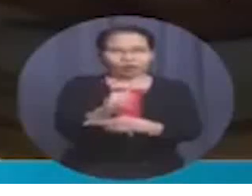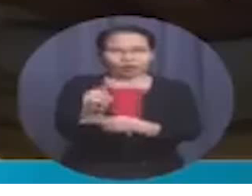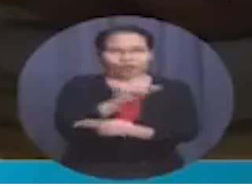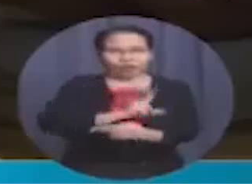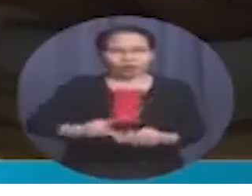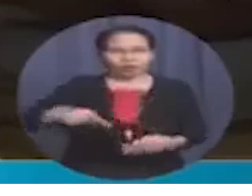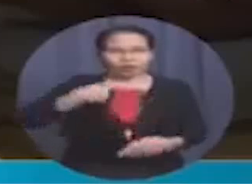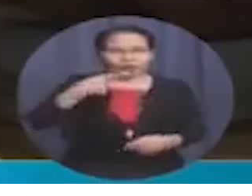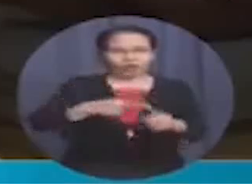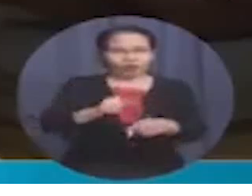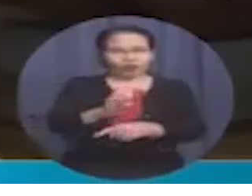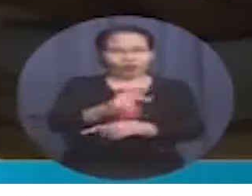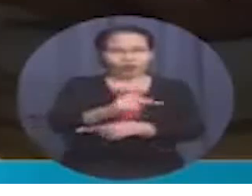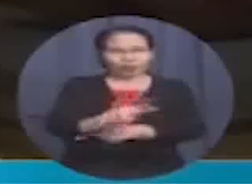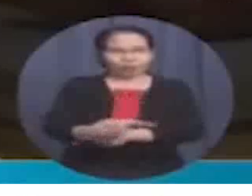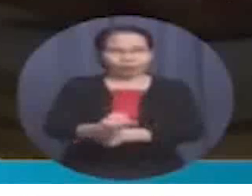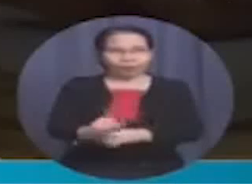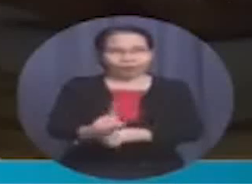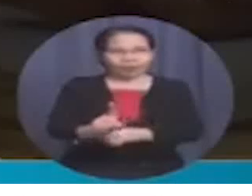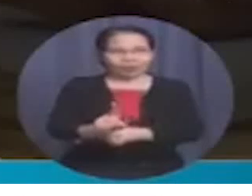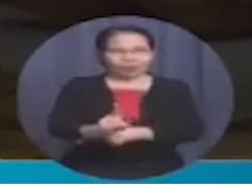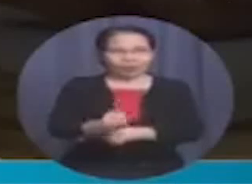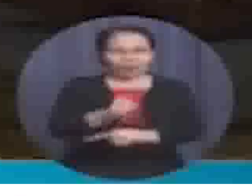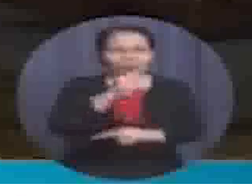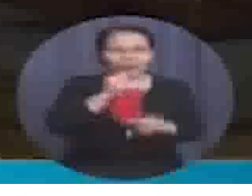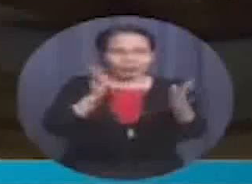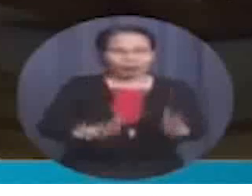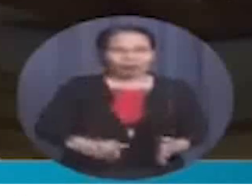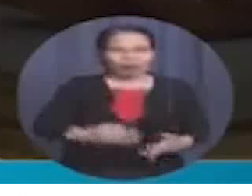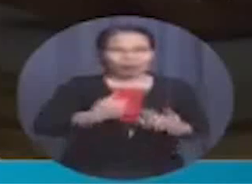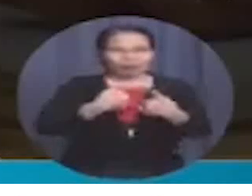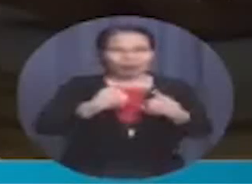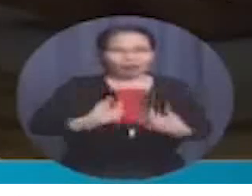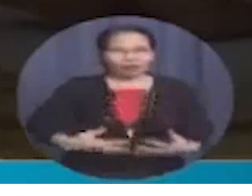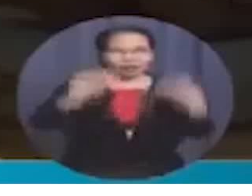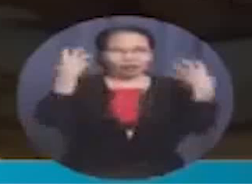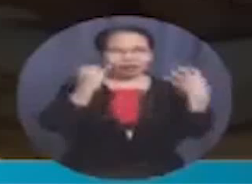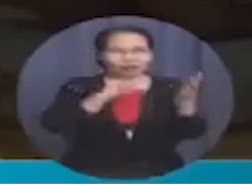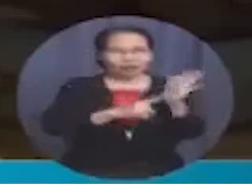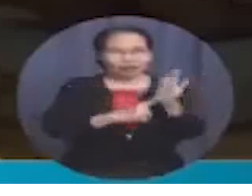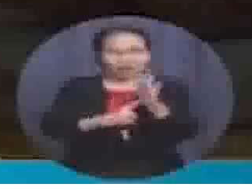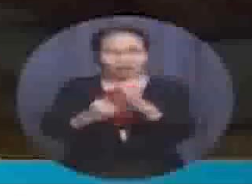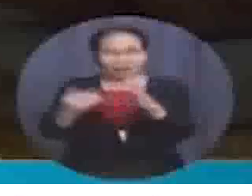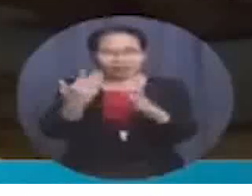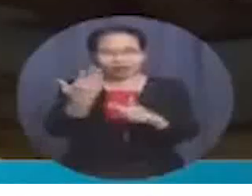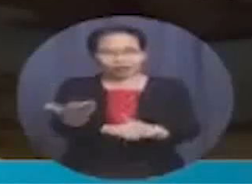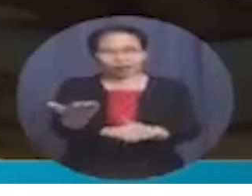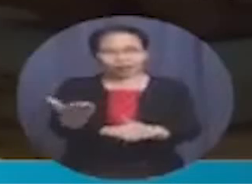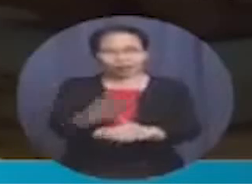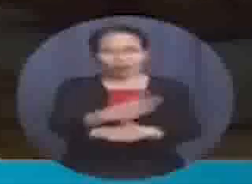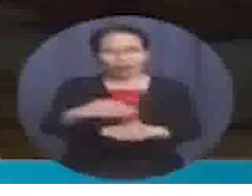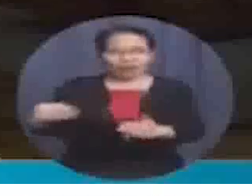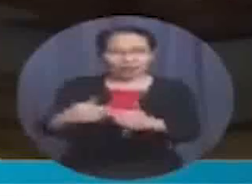Job, sinabi ng Panginoon kay Elipas na Temanita, ang aking puot ay nag-aalab